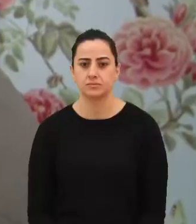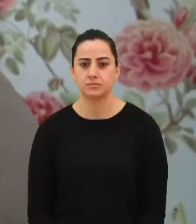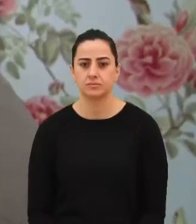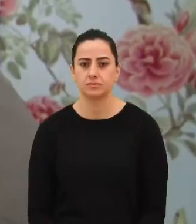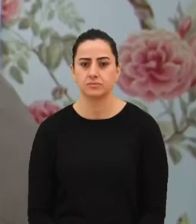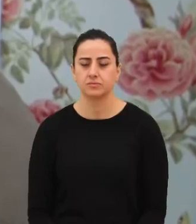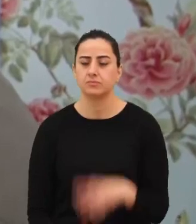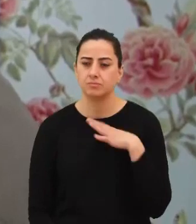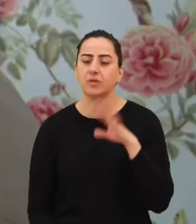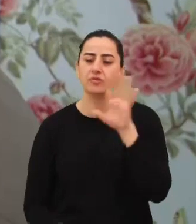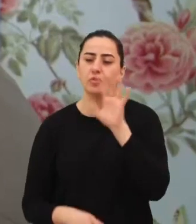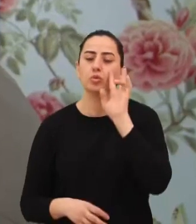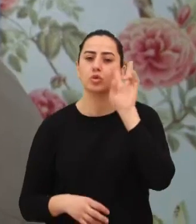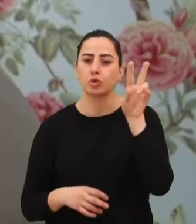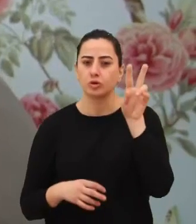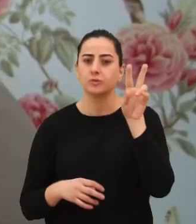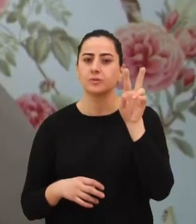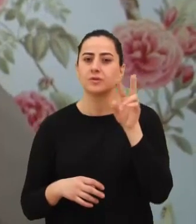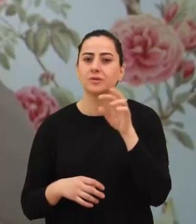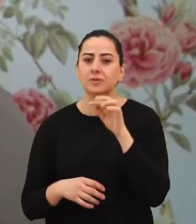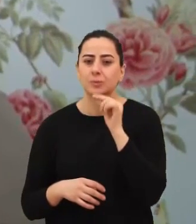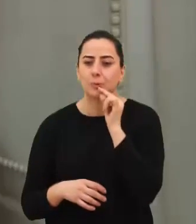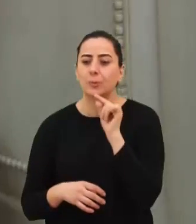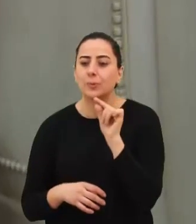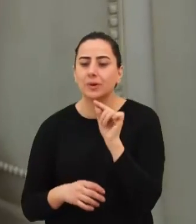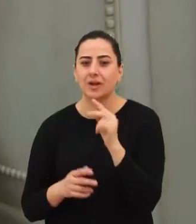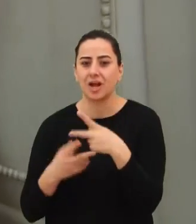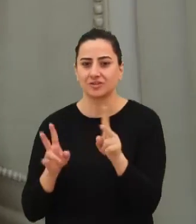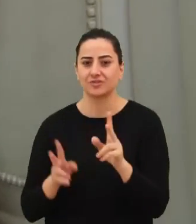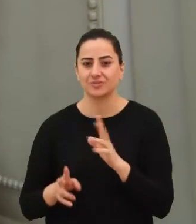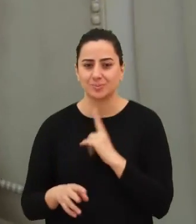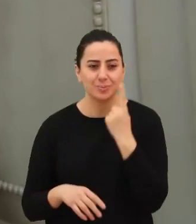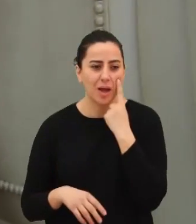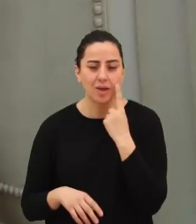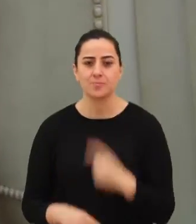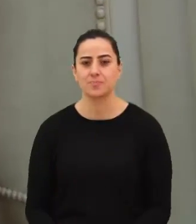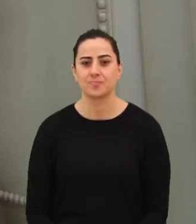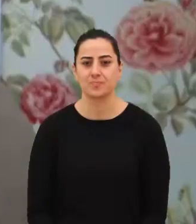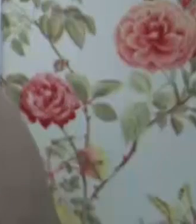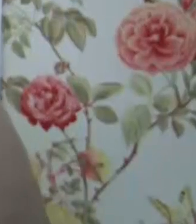Ben bir filmde görmüştüm ki ıslık çalarak kapını açar. Bir deneyeyim.